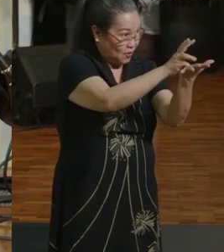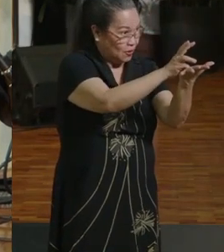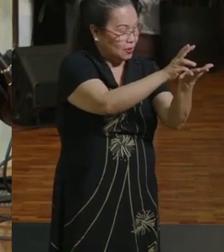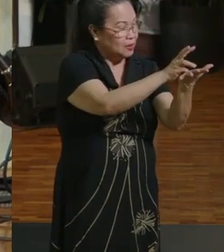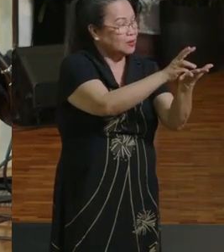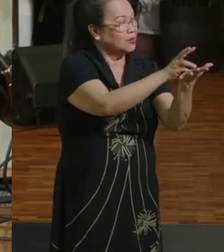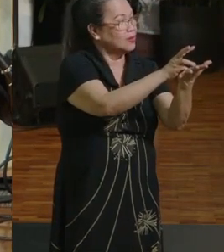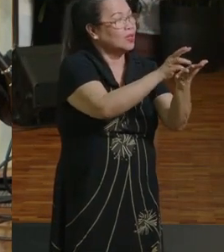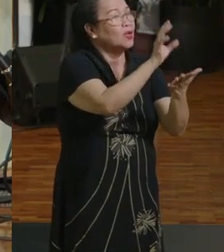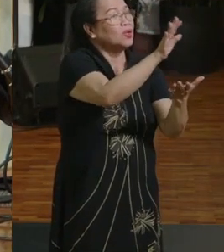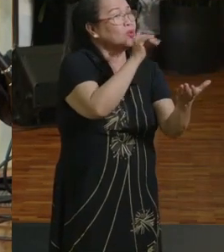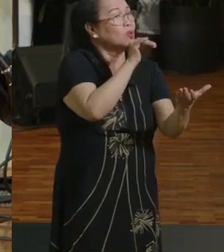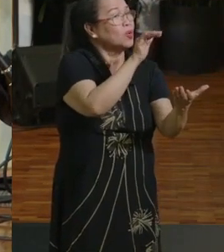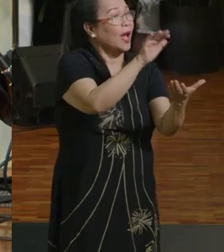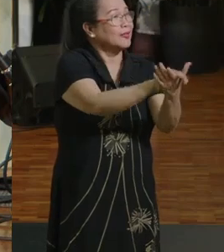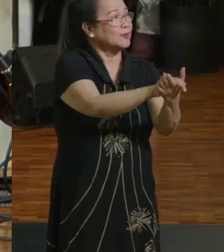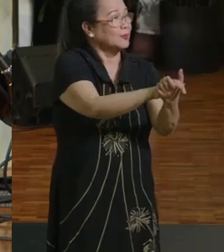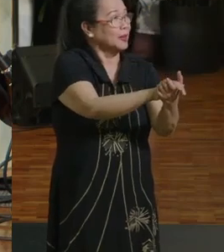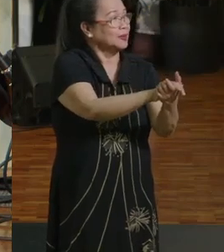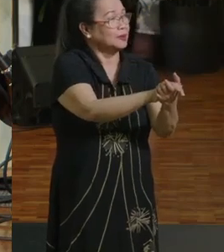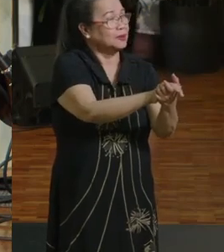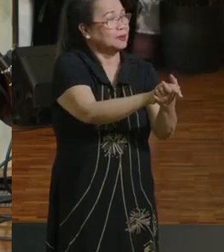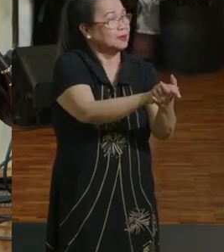ng asawa mong lalaki.